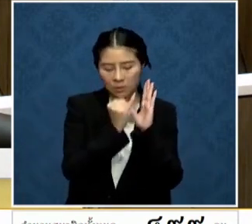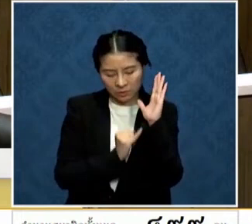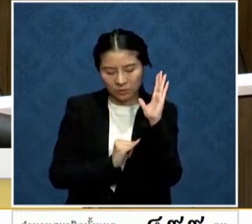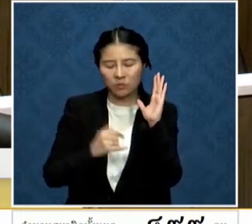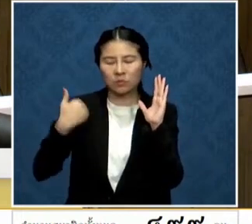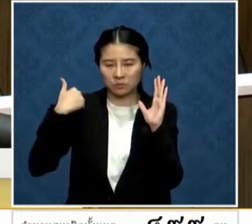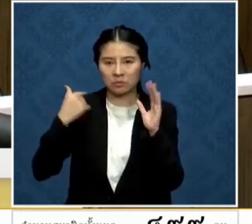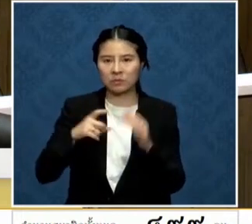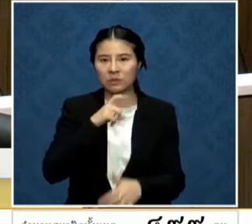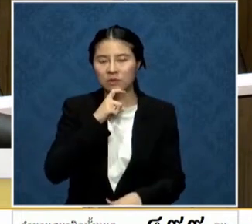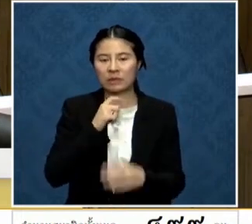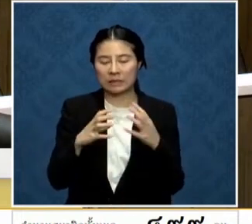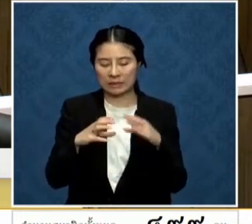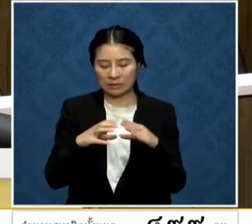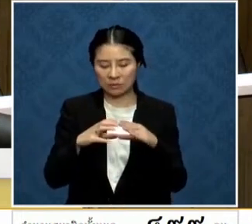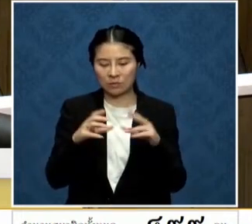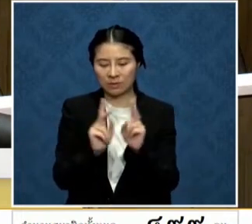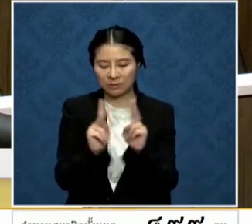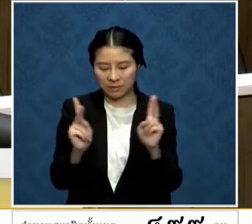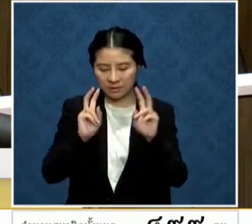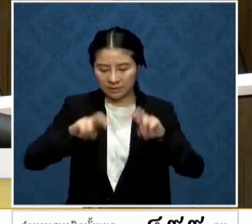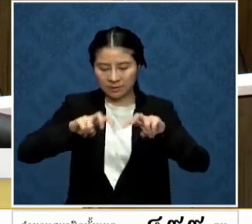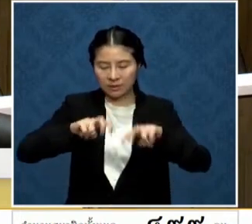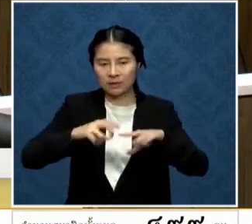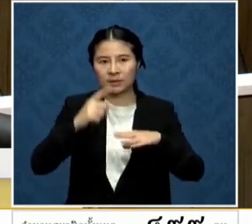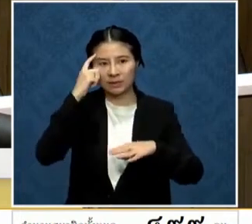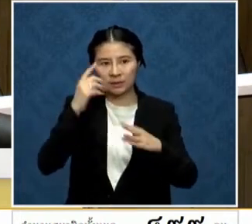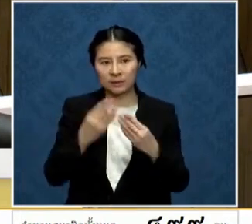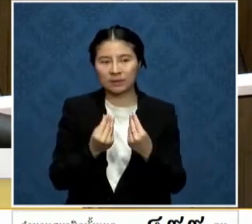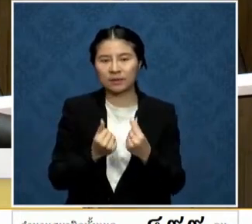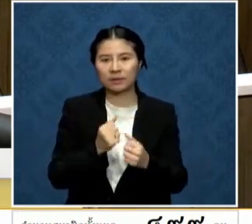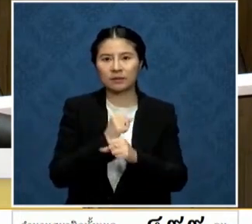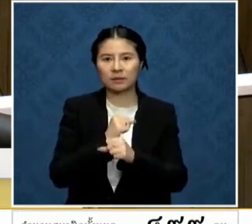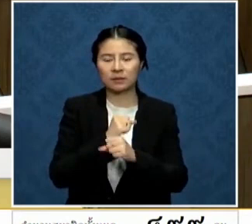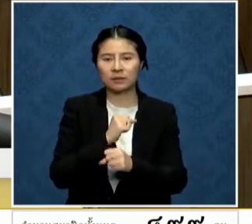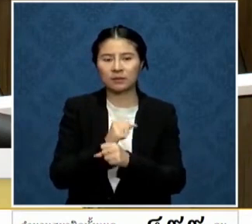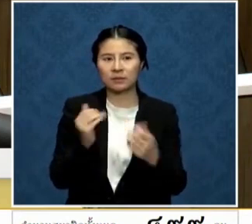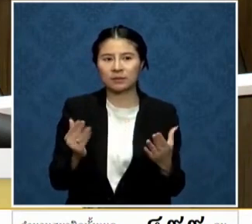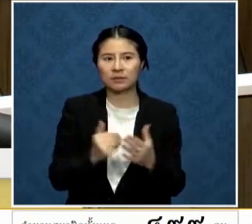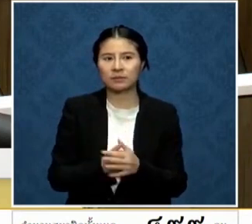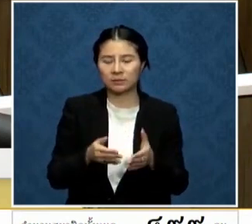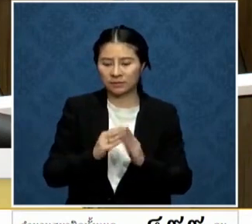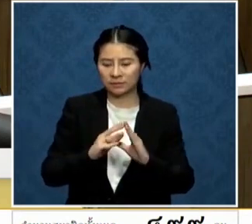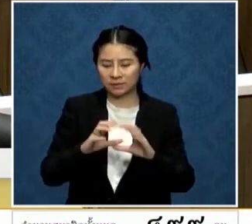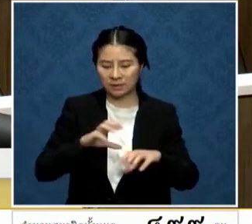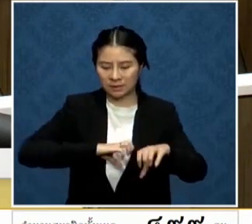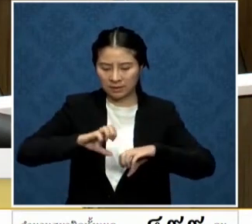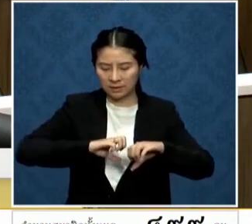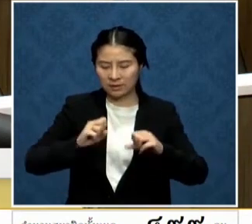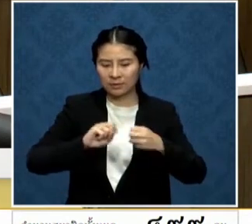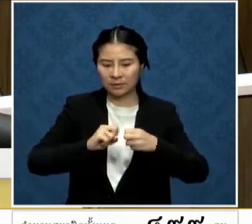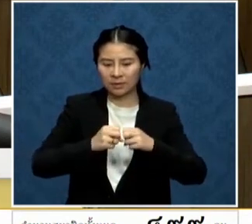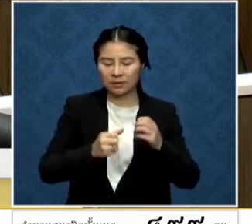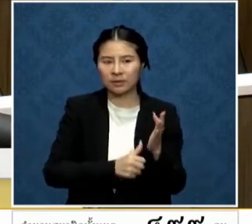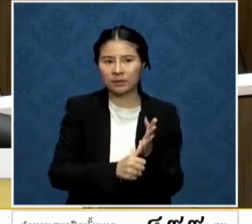อยากให้กรรมาธิการศึกษาให้ละเอียดแล้วก็ผมก็อยากรู้ว่ากรรมาธิการจะทำอะไรได้ไม่รู้ว่าตั้งขึ้นมาแล้วจะทำอะไรได้หรือเปล่าหรือ